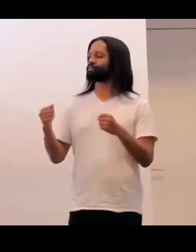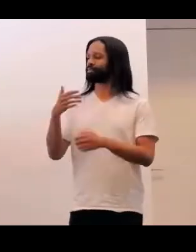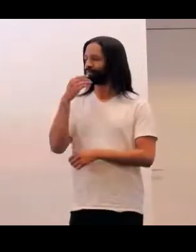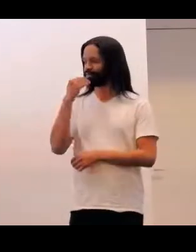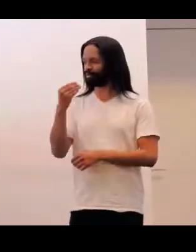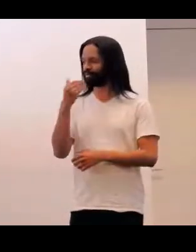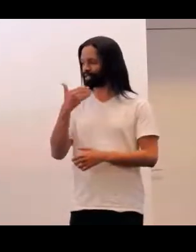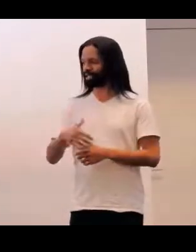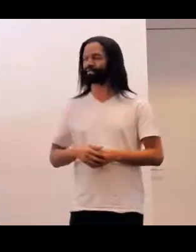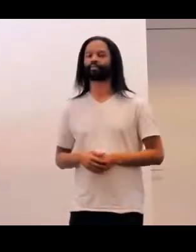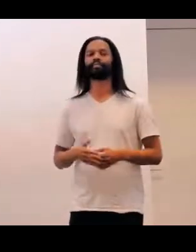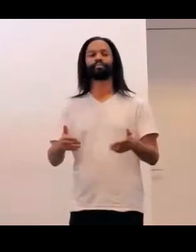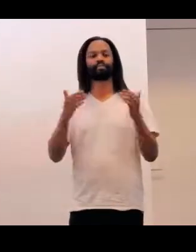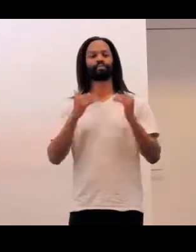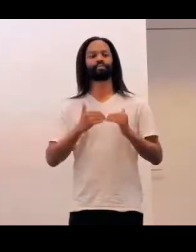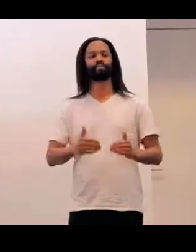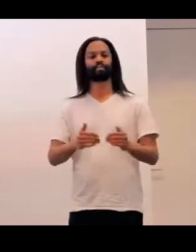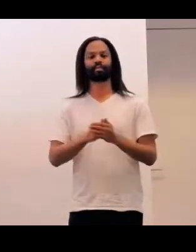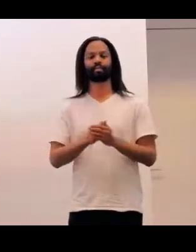Rennery pour Classe Olympique.